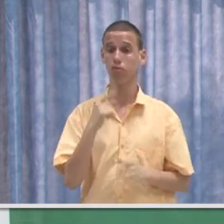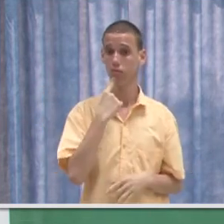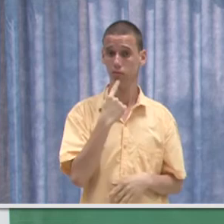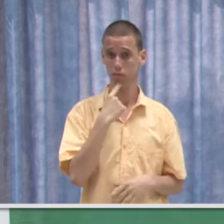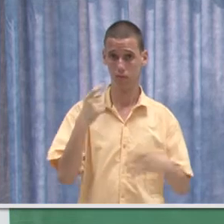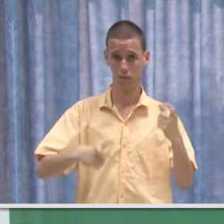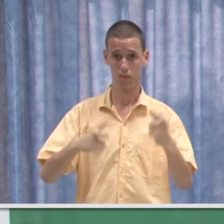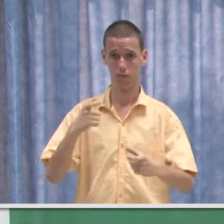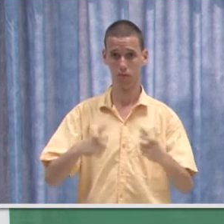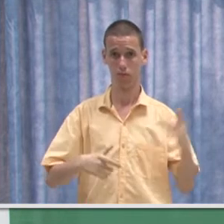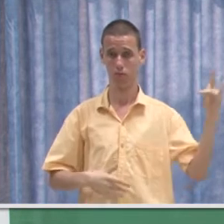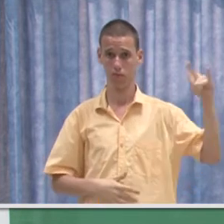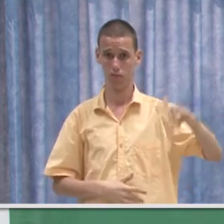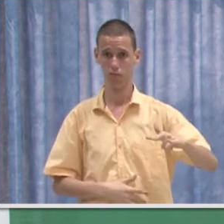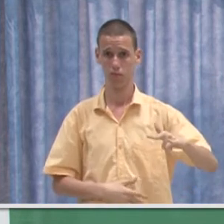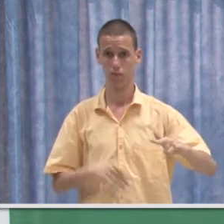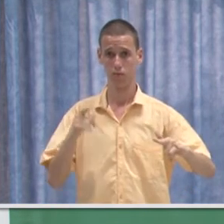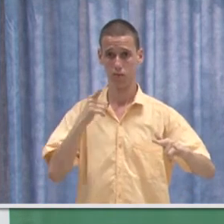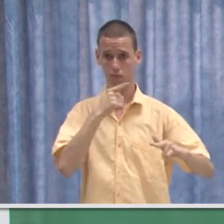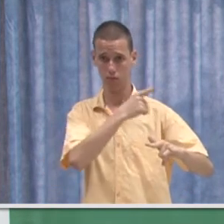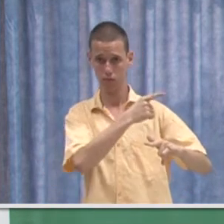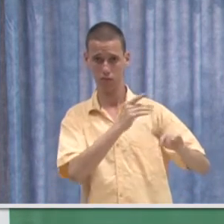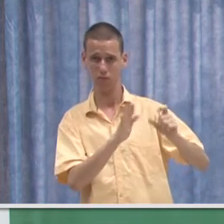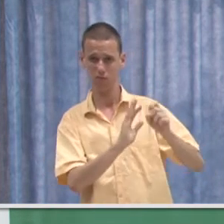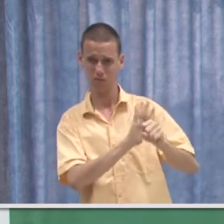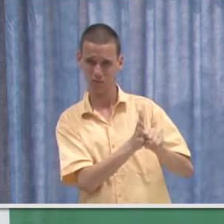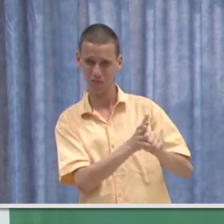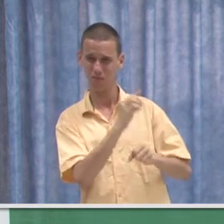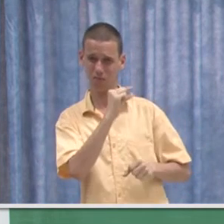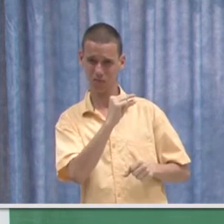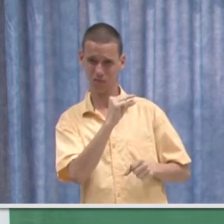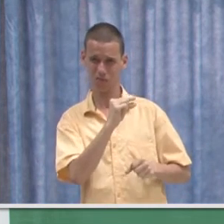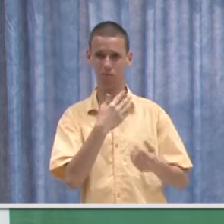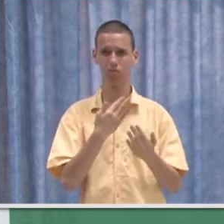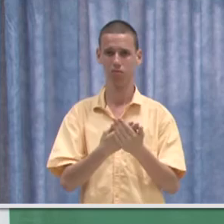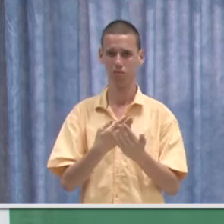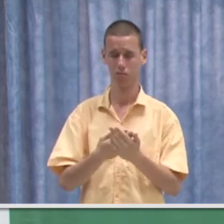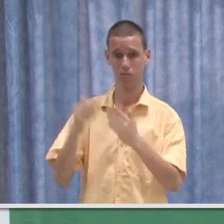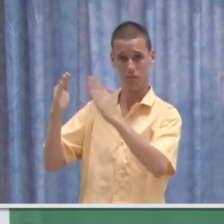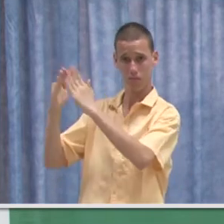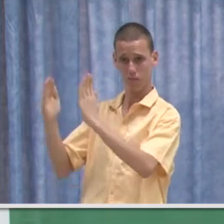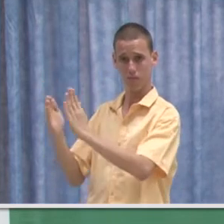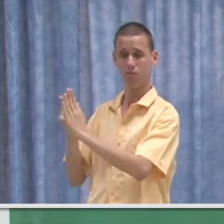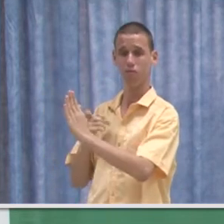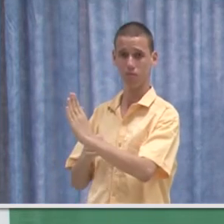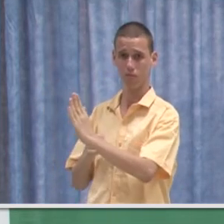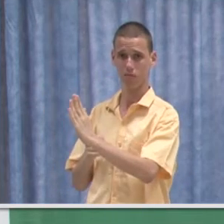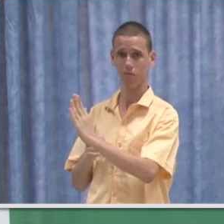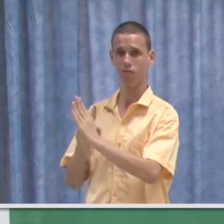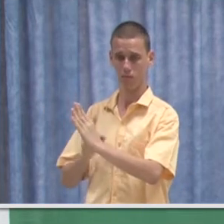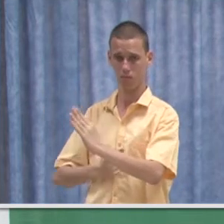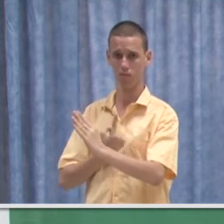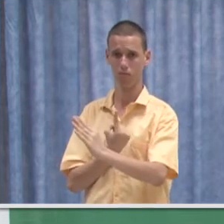transmission, nous mettons dans home quarantine. Et deuxièmement, nous basons sur la facilité mérité. Si on est séparé, si on